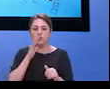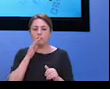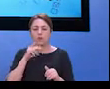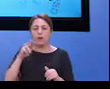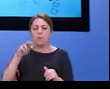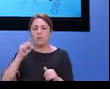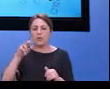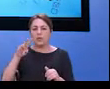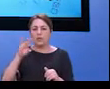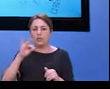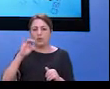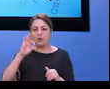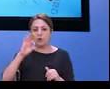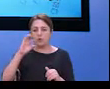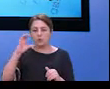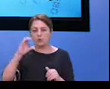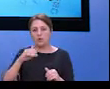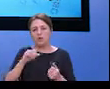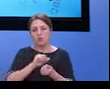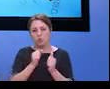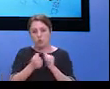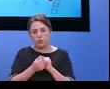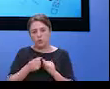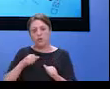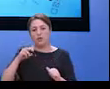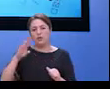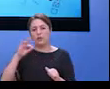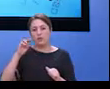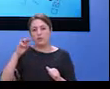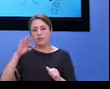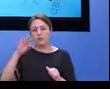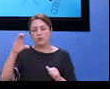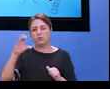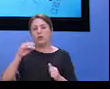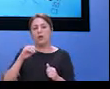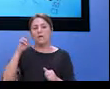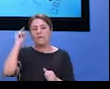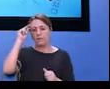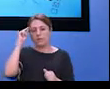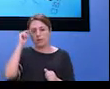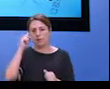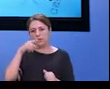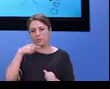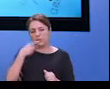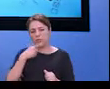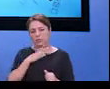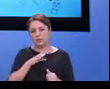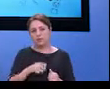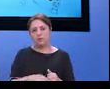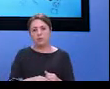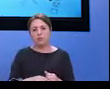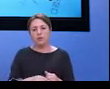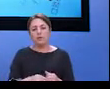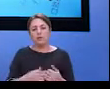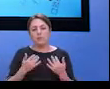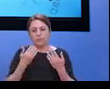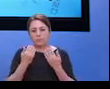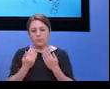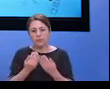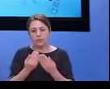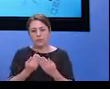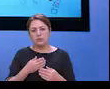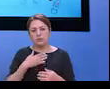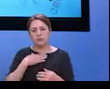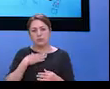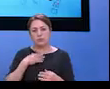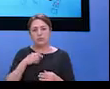Paleos tosh, litos fan. Demak, tosh davri deb izohlangan ekan. Mana biz eng